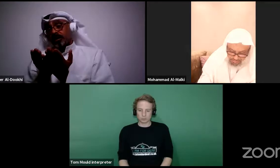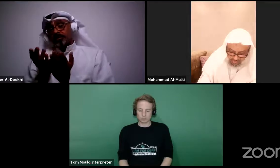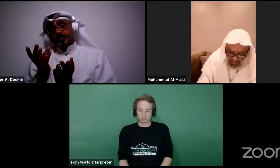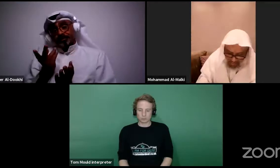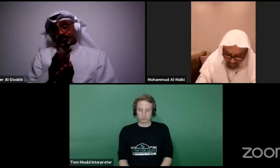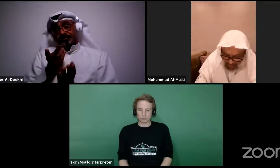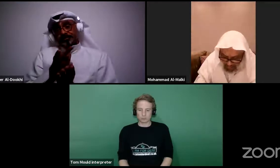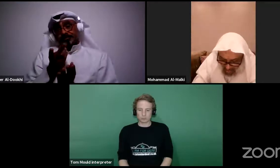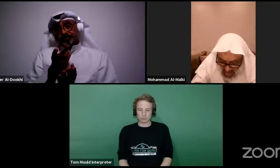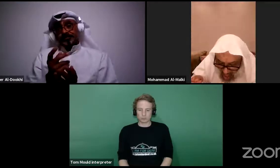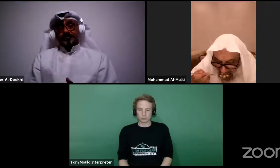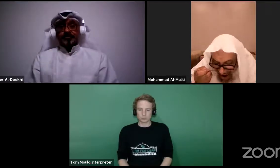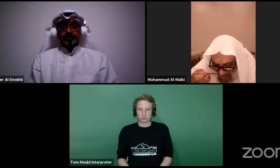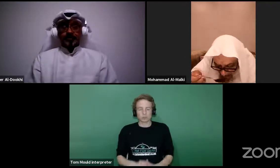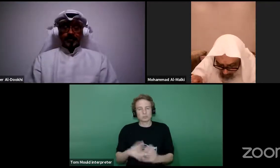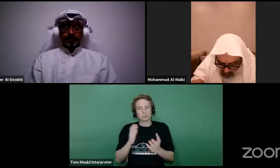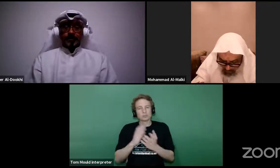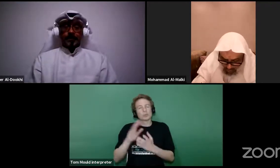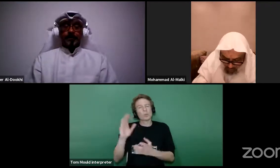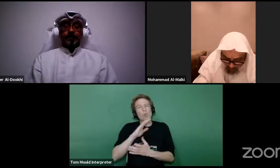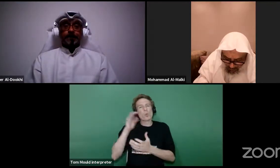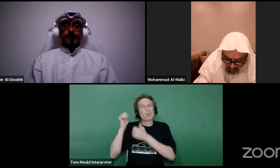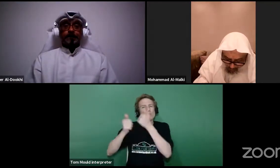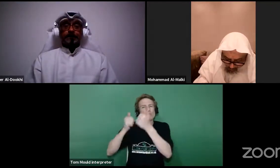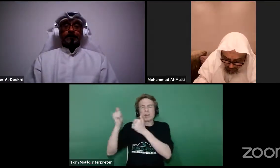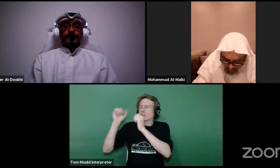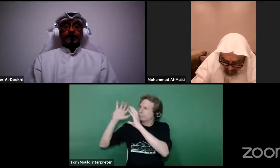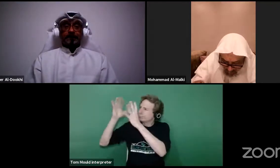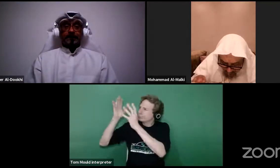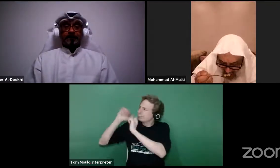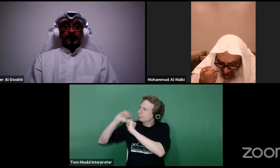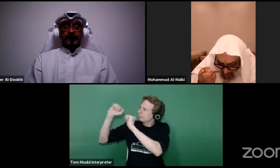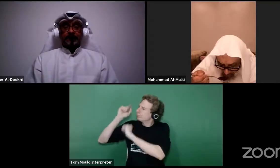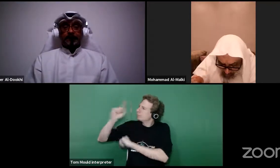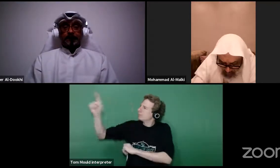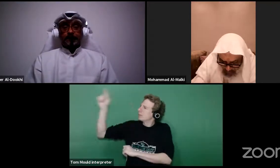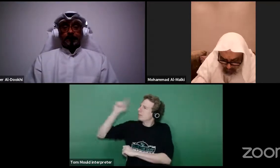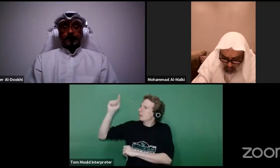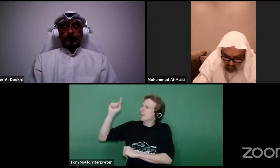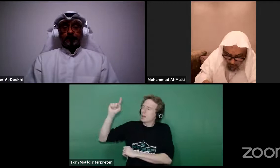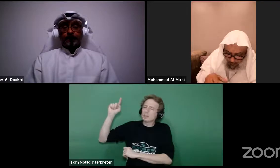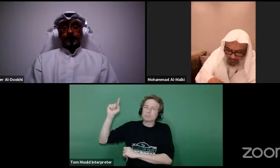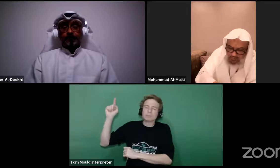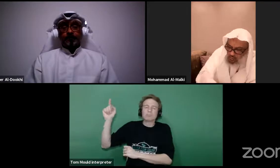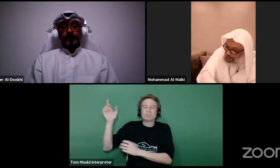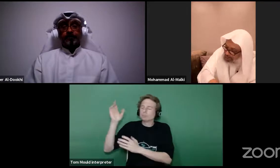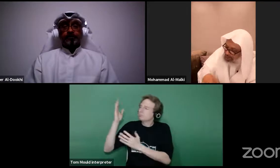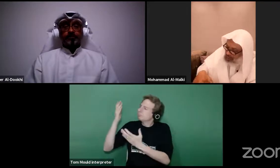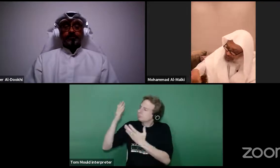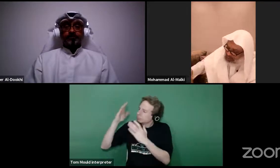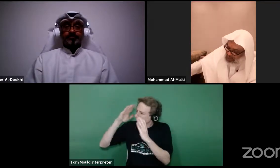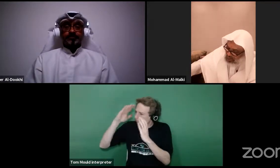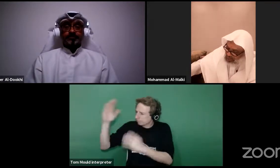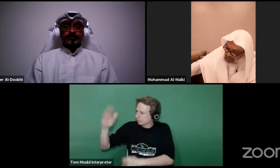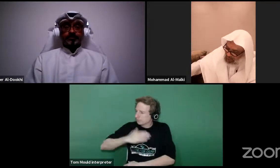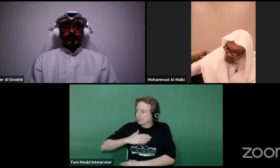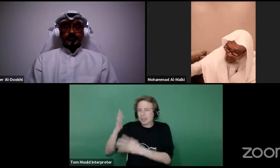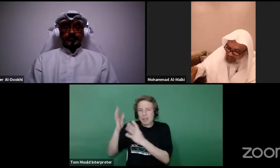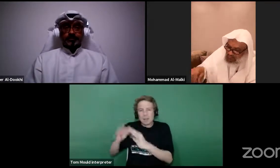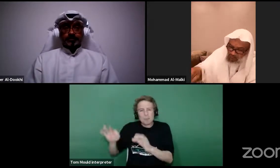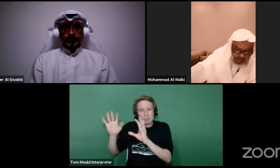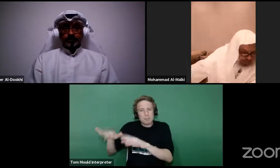Indeed, all praises are due to Allah, and may He shower and send peace and salutations upon our Prophet Muhammad,